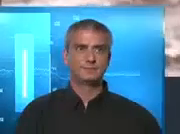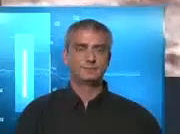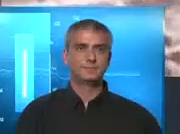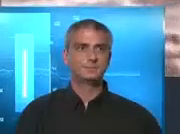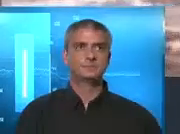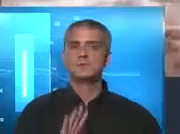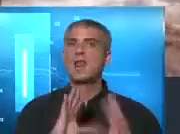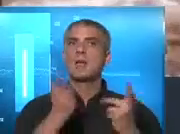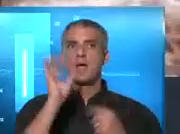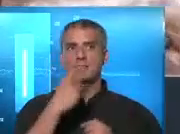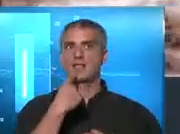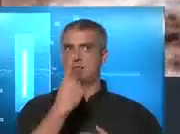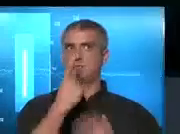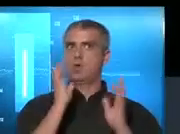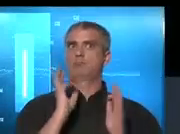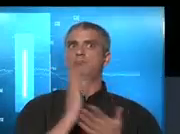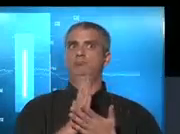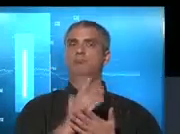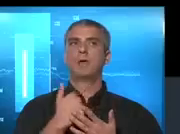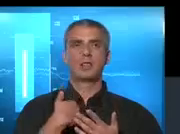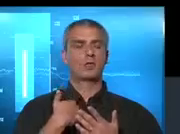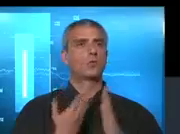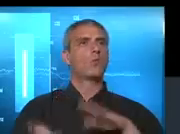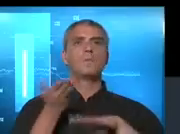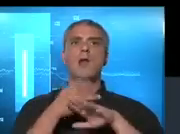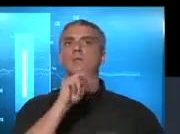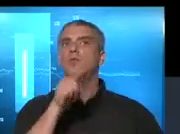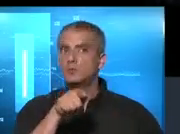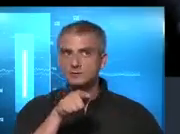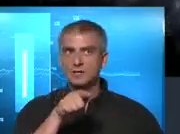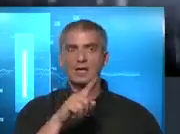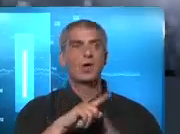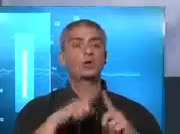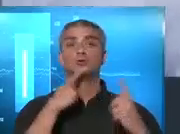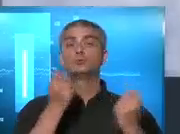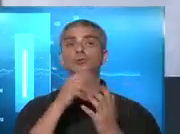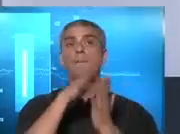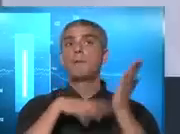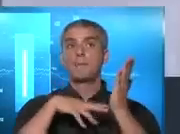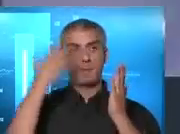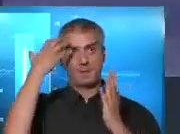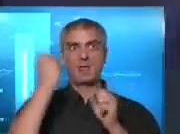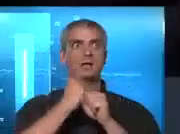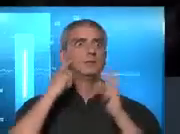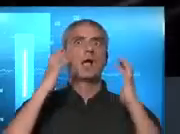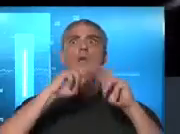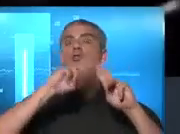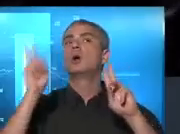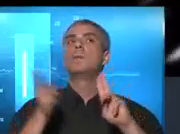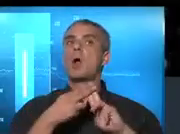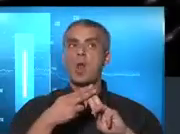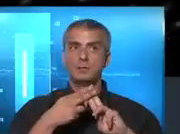אז למה למרות האמירות הנחרצות הללו אנחנו מעלים את הנושא? החודש פורסם מאמר מדעי שעורר עדים ברחבי